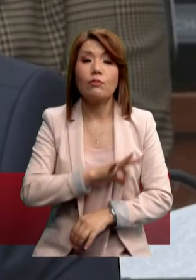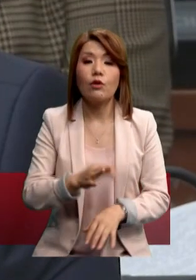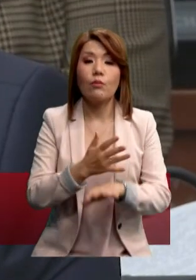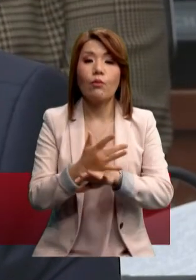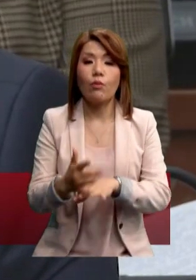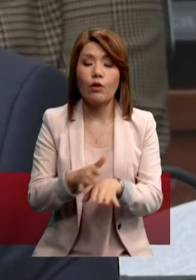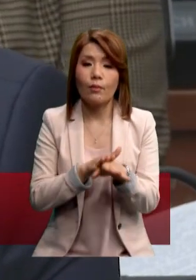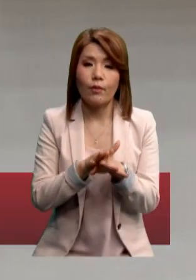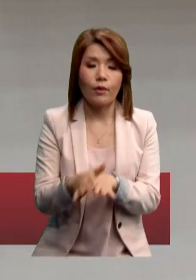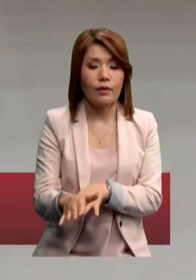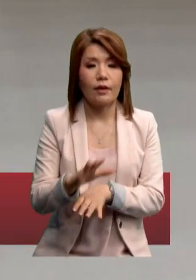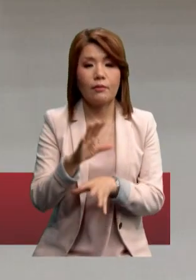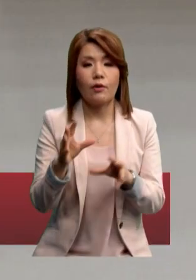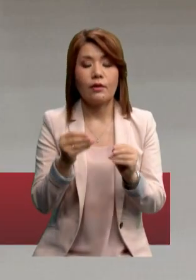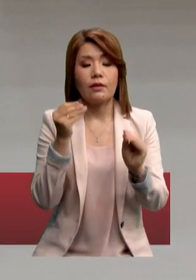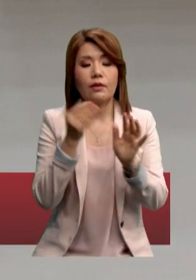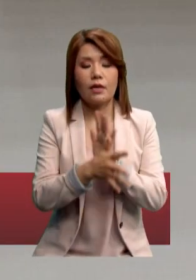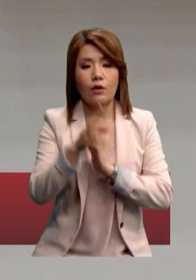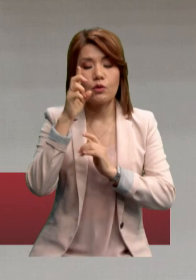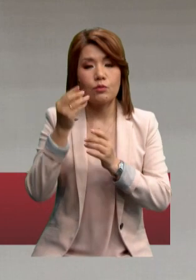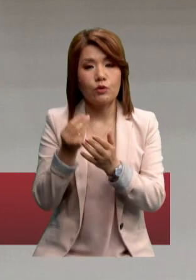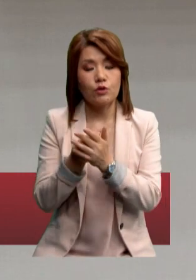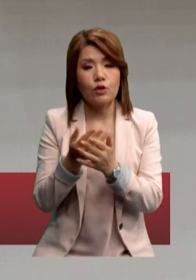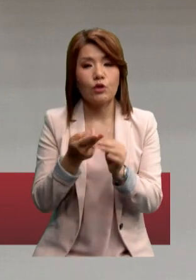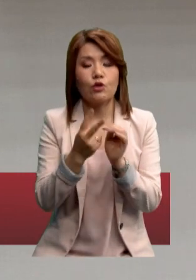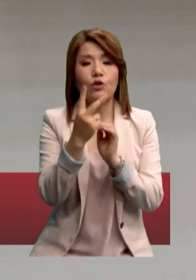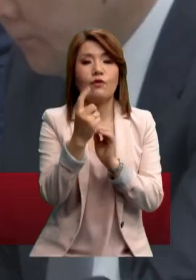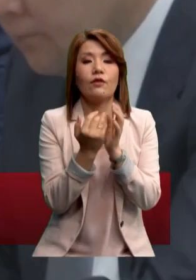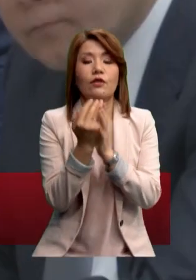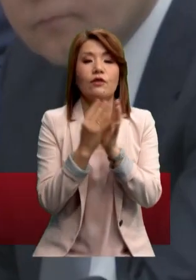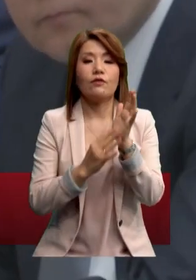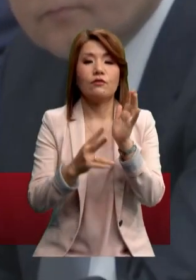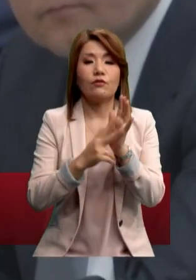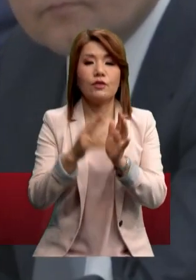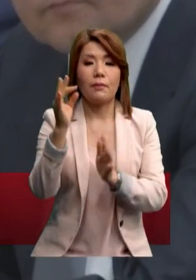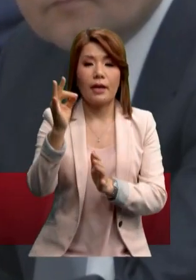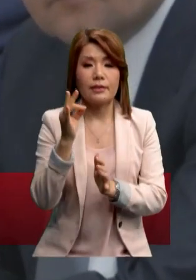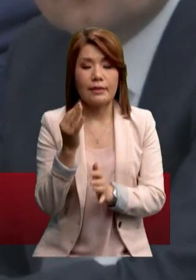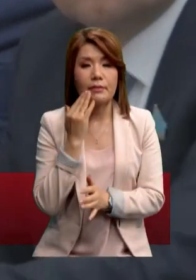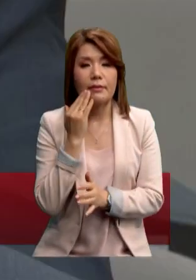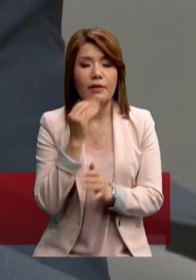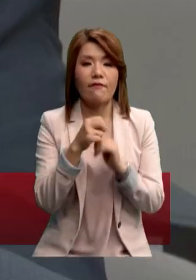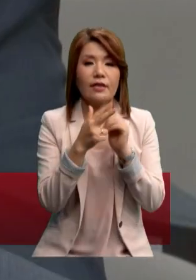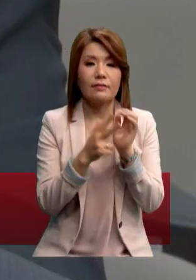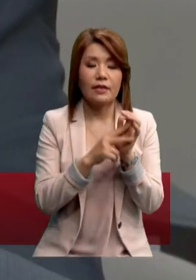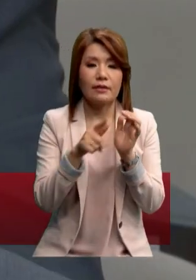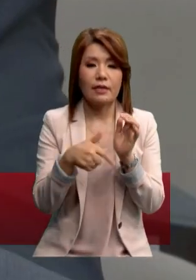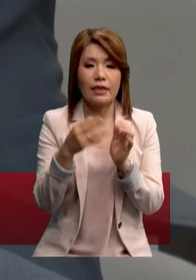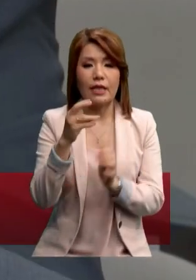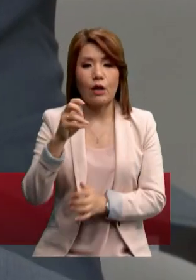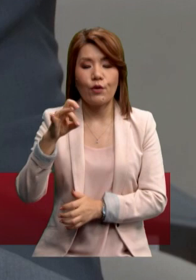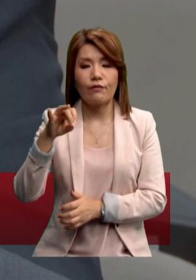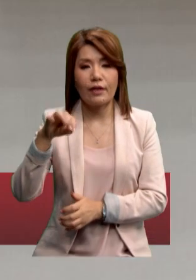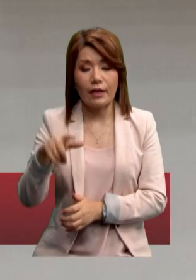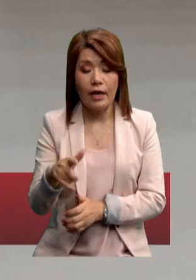практически в полном объеме. Расходы госбюджета составили свыше 98% или около 18,5 триллионов